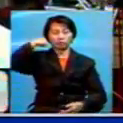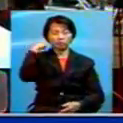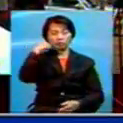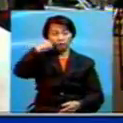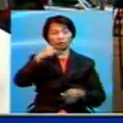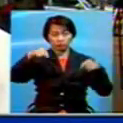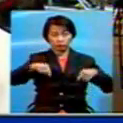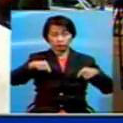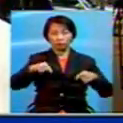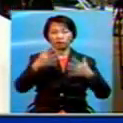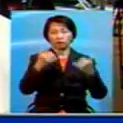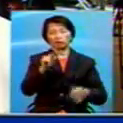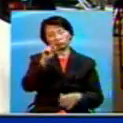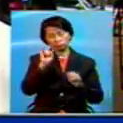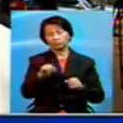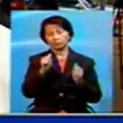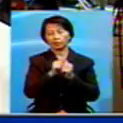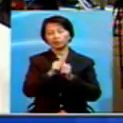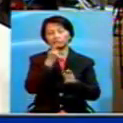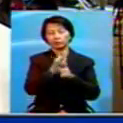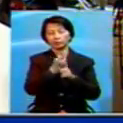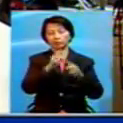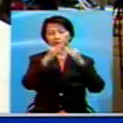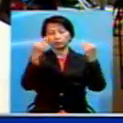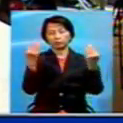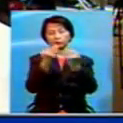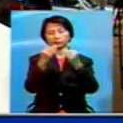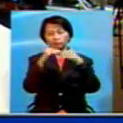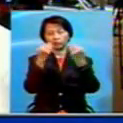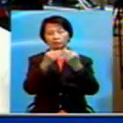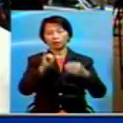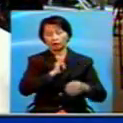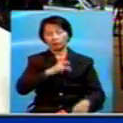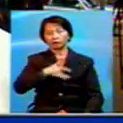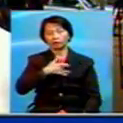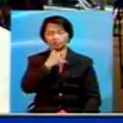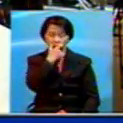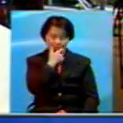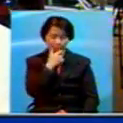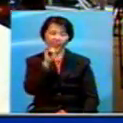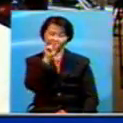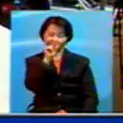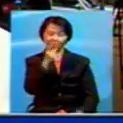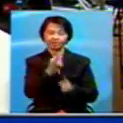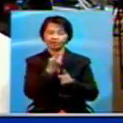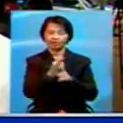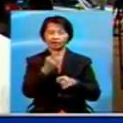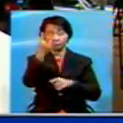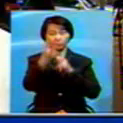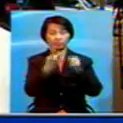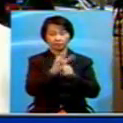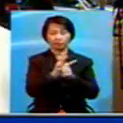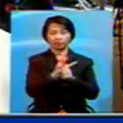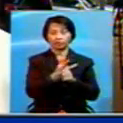yalah sedikit sebanyak memangili pun ada rasa terkilan jugalah kan dah masuk Dua tahun